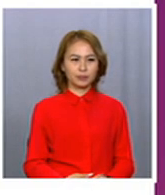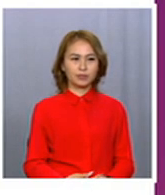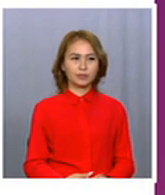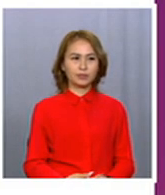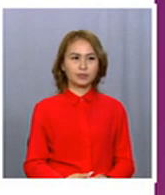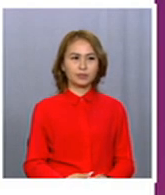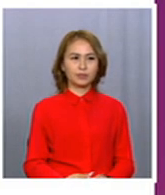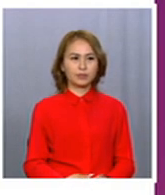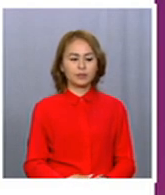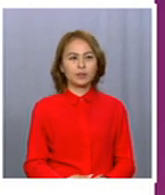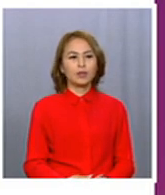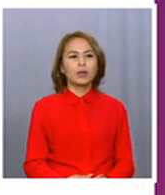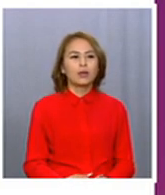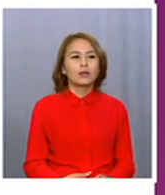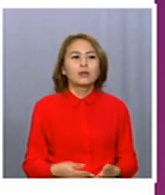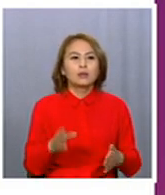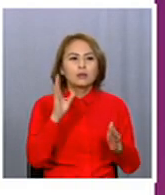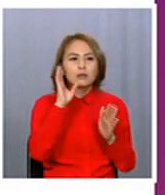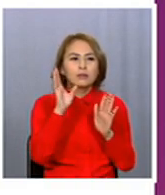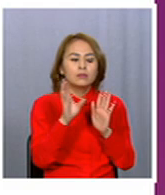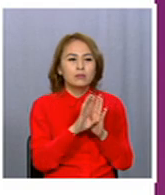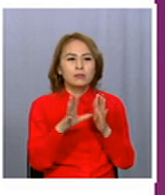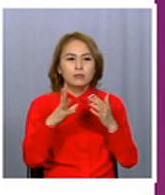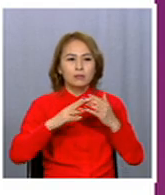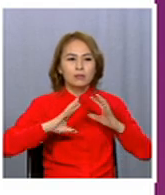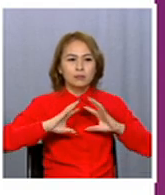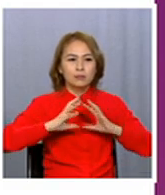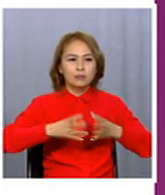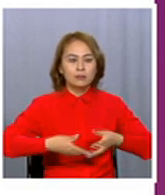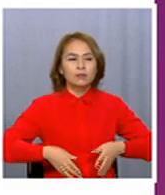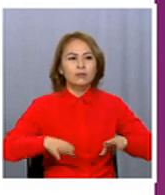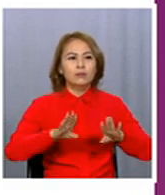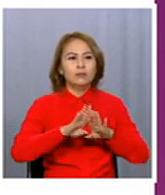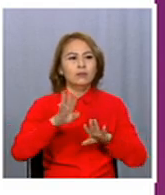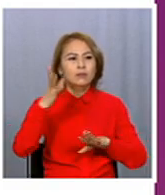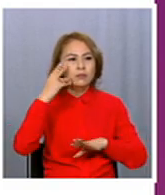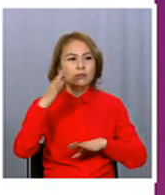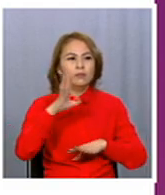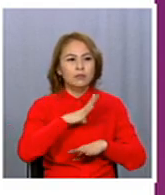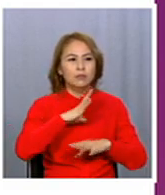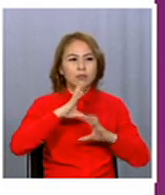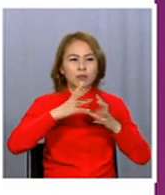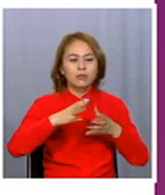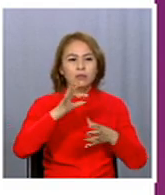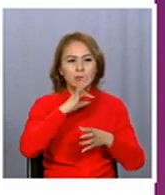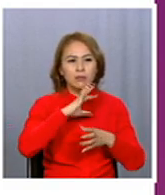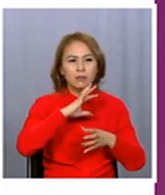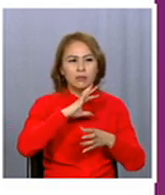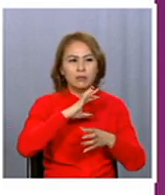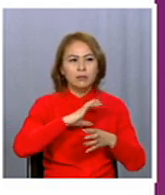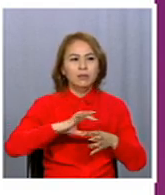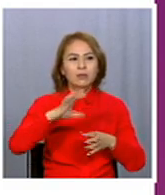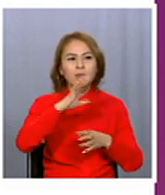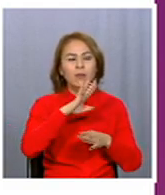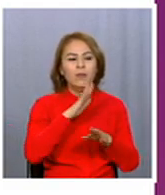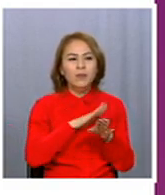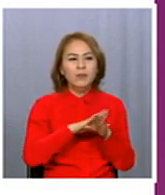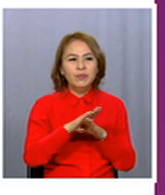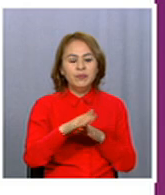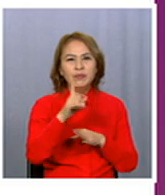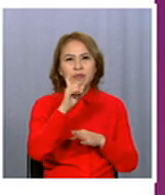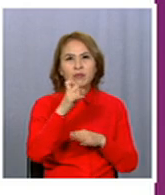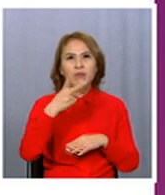Послушайте текст. Вращение Земли. Земля вращается вокруг своей оси, делая